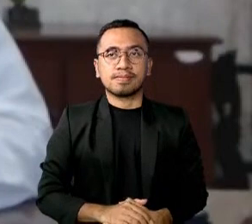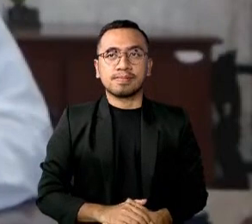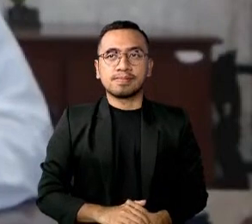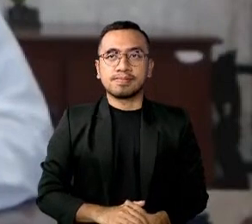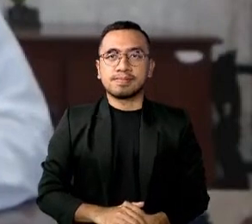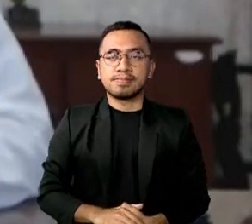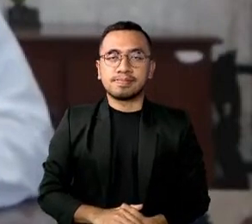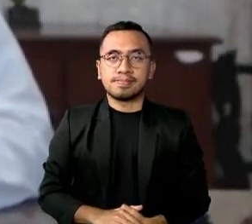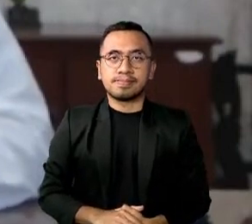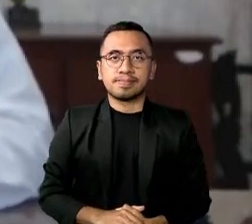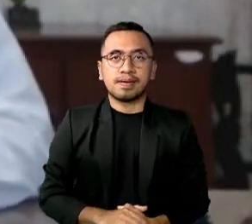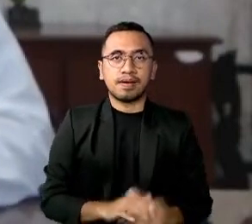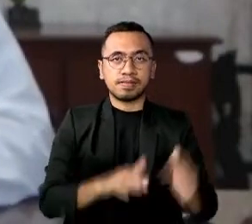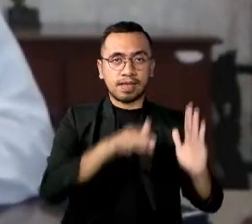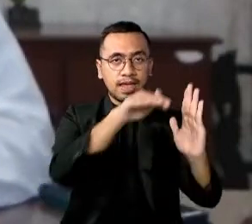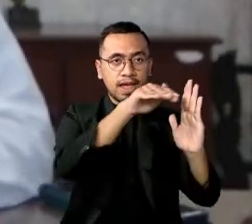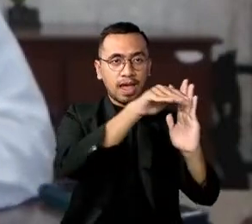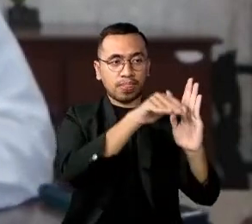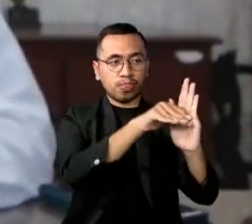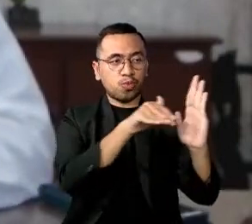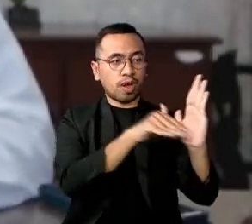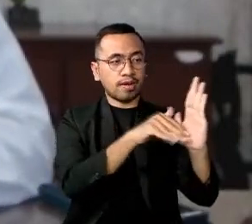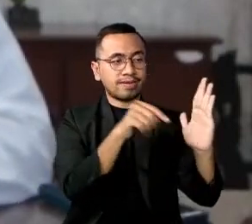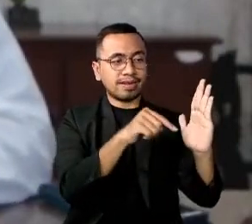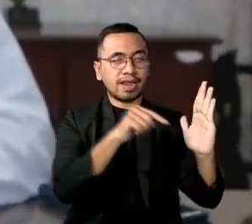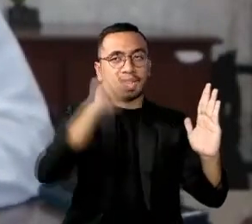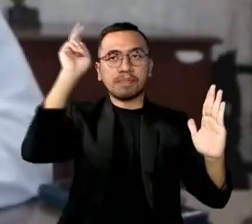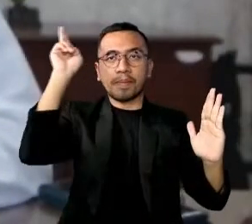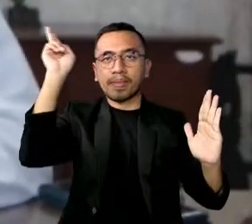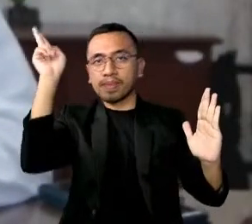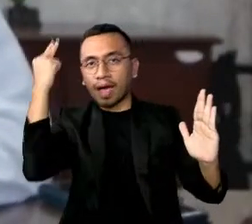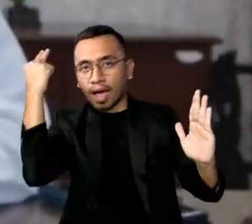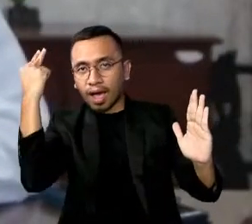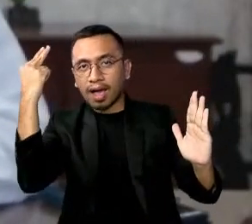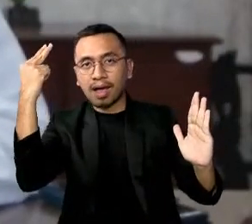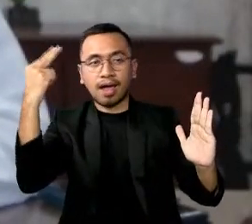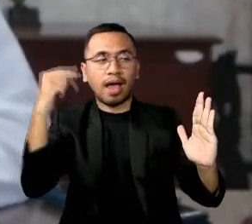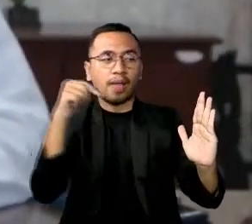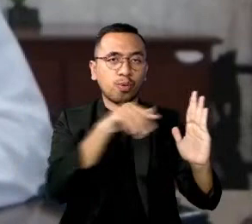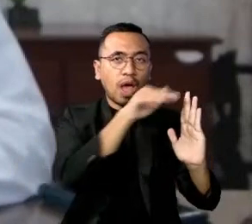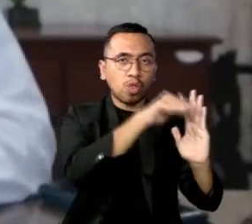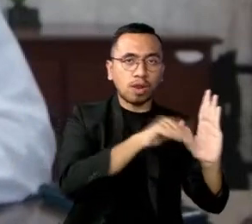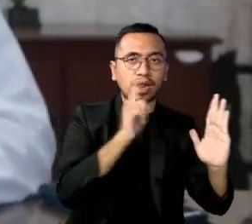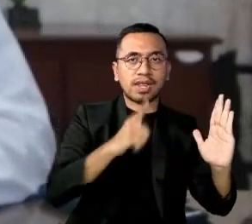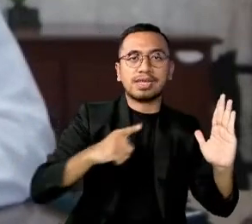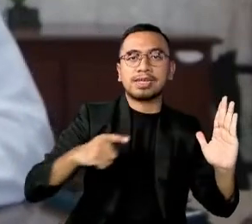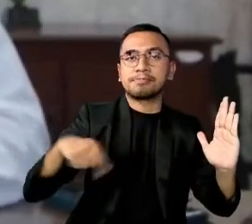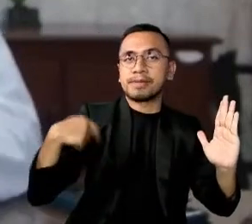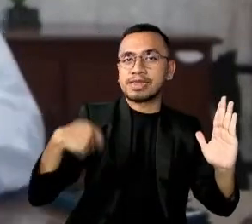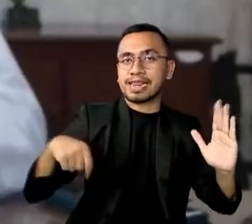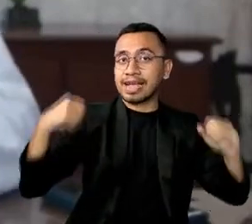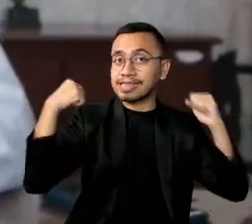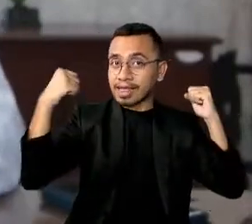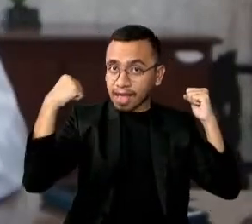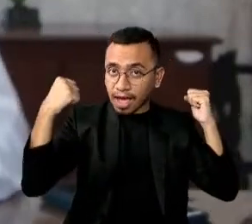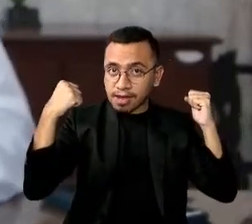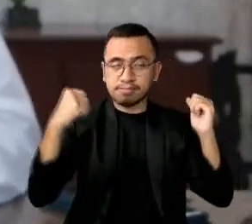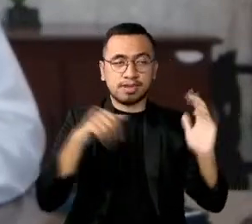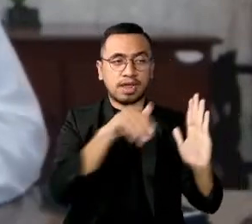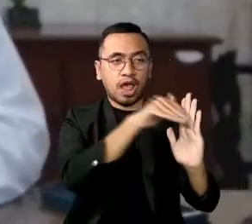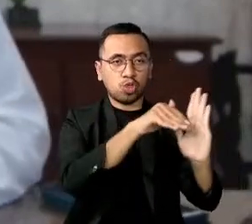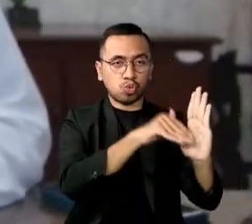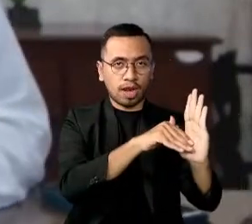semua keputusan semua kebijakan baik ya crack kebijakan kesehatan maupun kebijakan penanganan